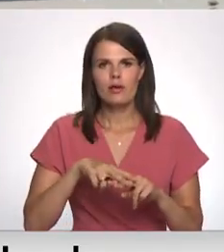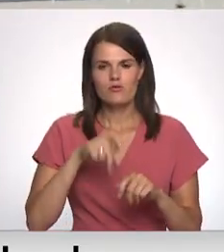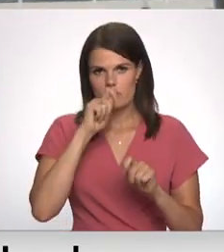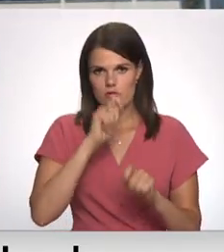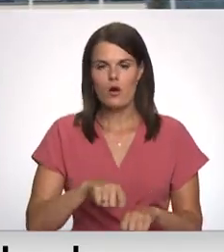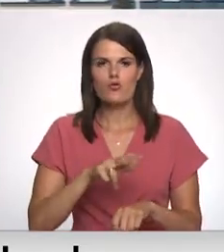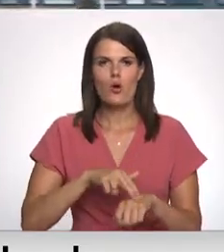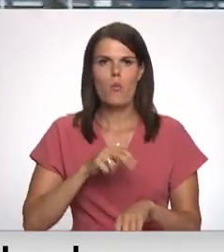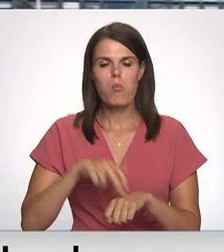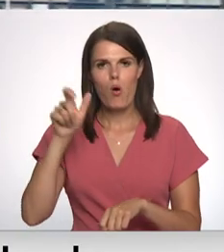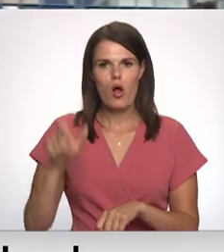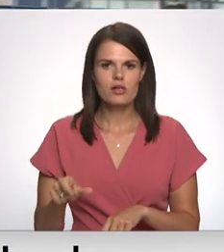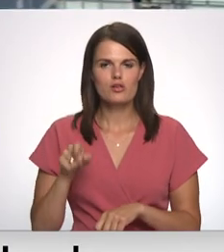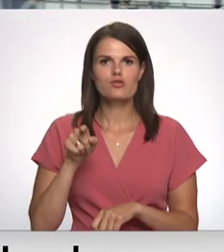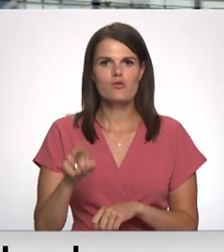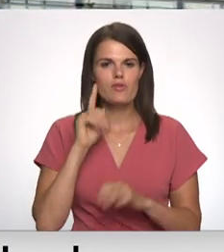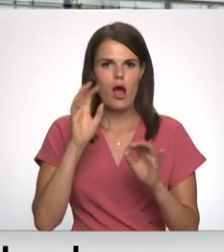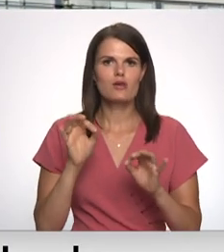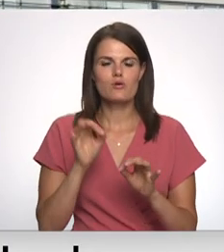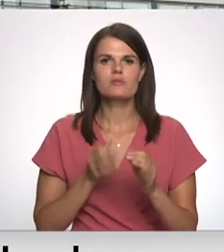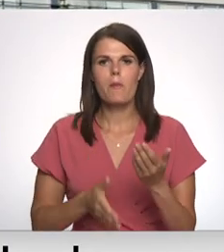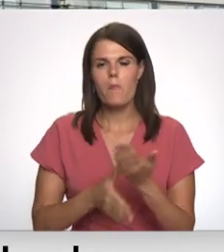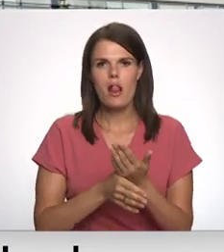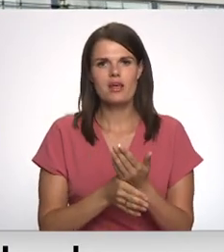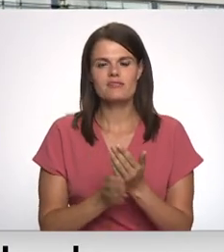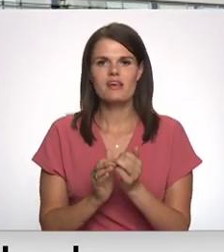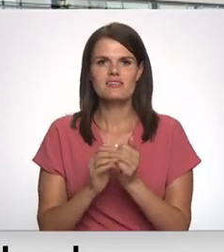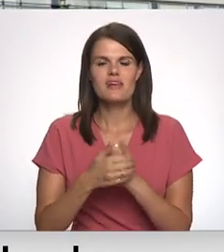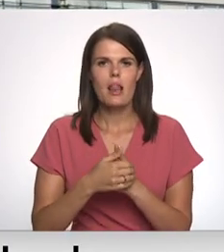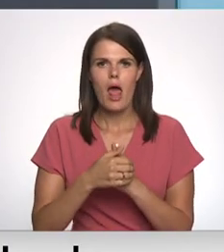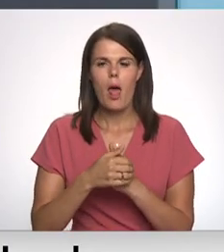aizdomas, ka viņu palīdzējis slēpt noziegumu pēdas. Madara Līcīte, Ivans Milovs, Latvijas televīzija.